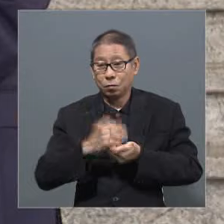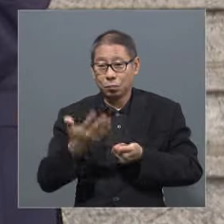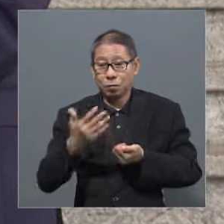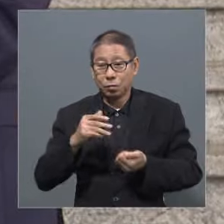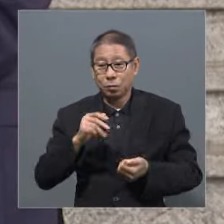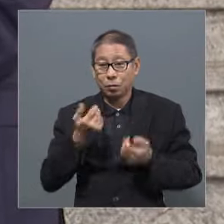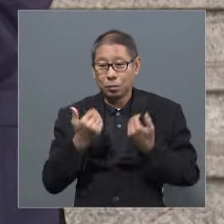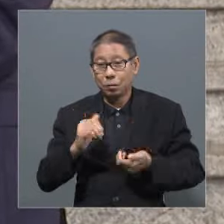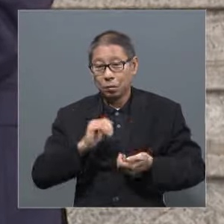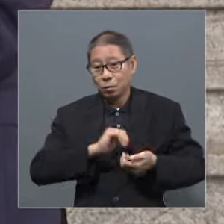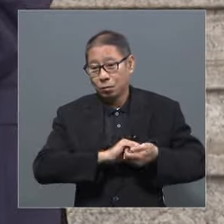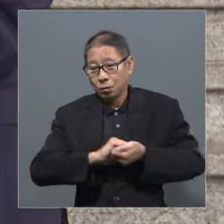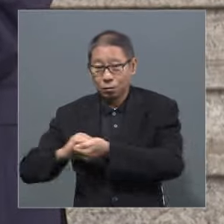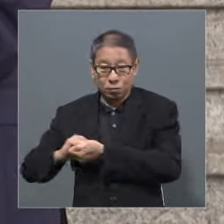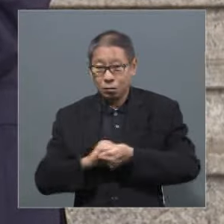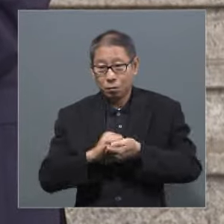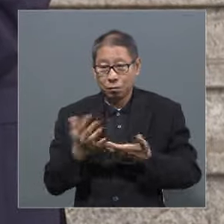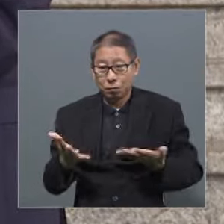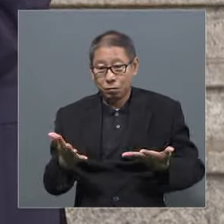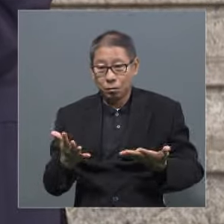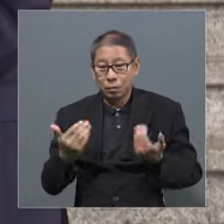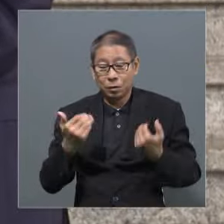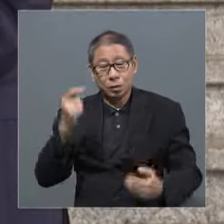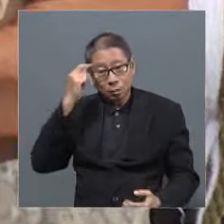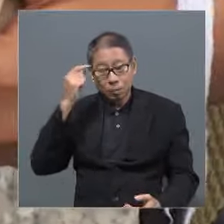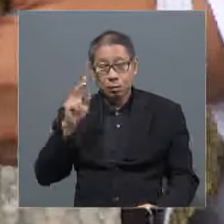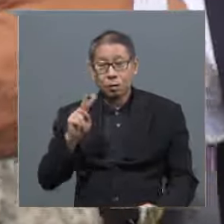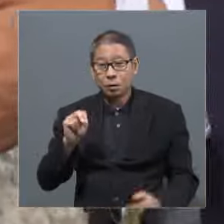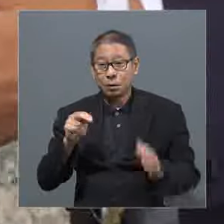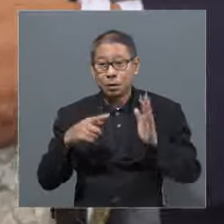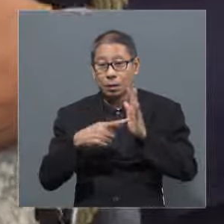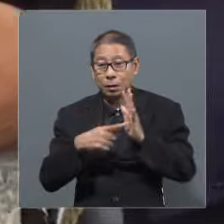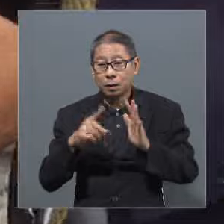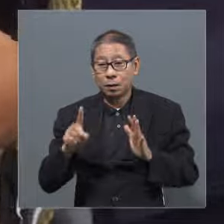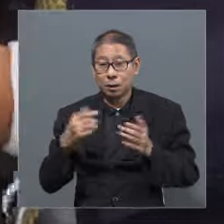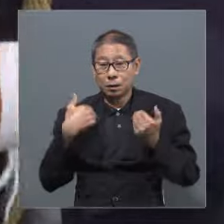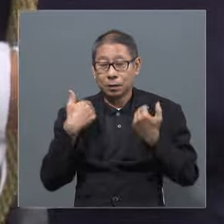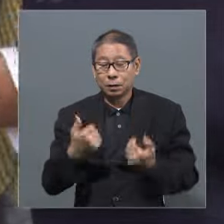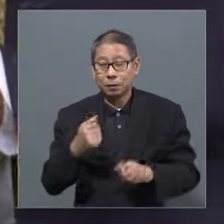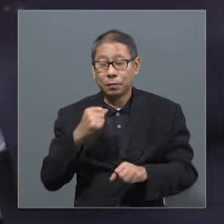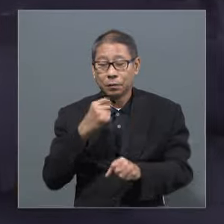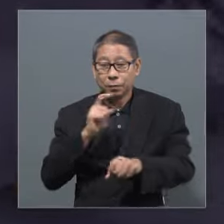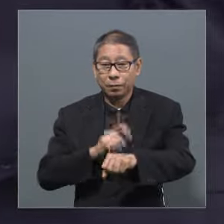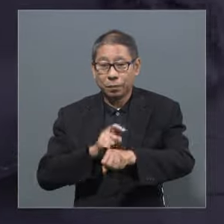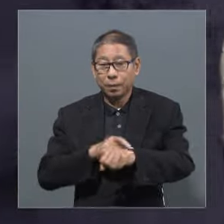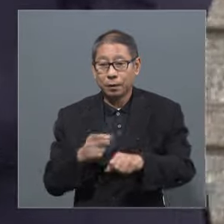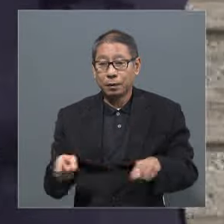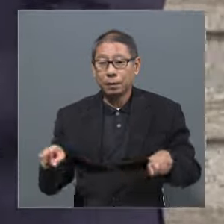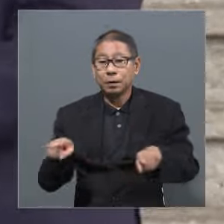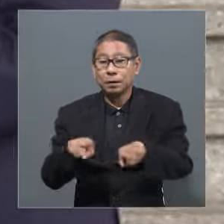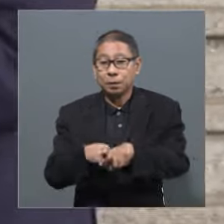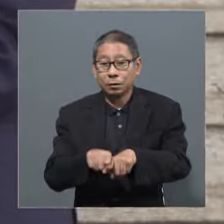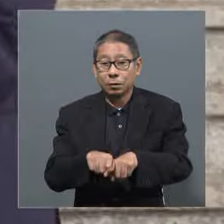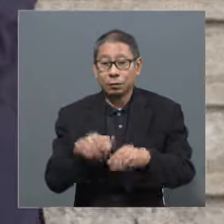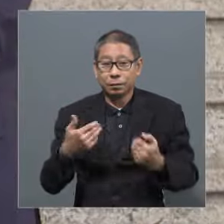ไหวสอดรับกันเพราะหากทำเช่นนั้นคงไม่นัดหมายสื่อมวลชนในเวลาที่ทับซ้อนกันแบบนี้เอ๊ะตอนนี้